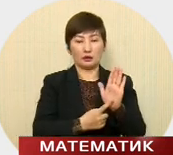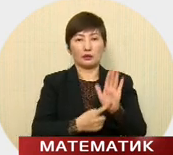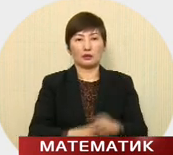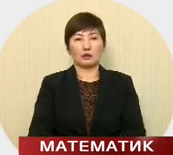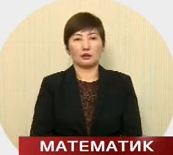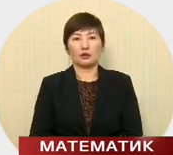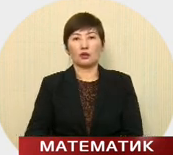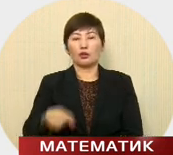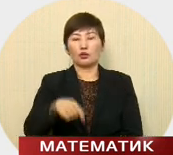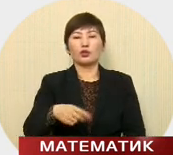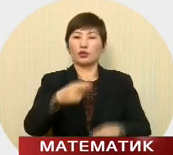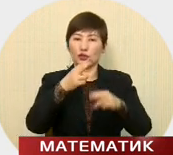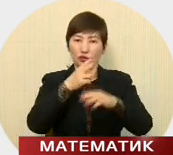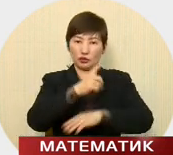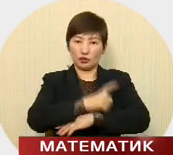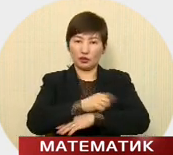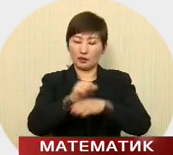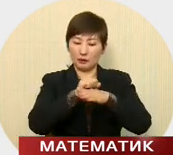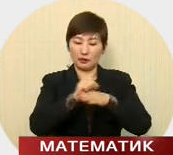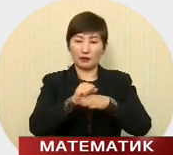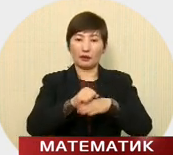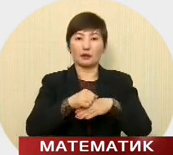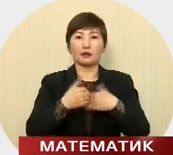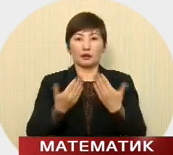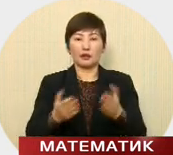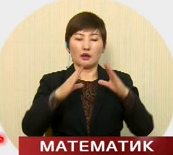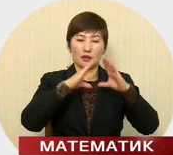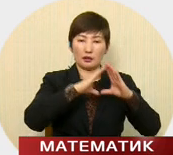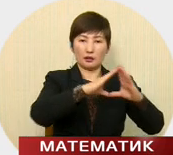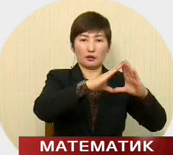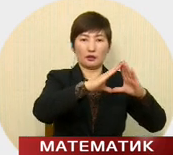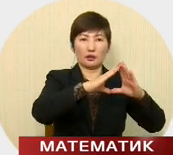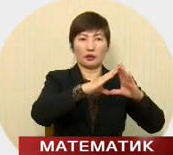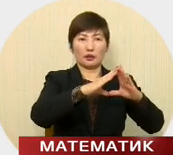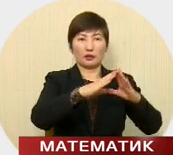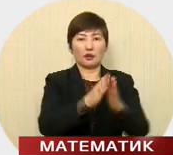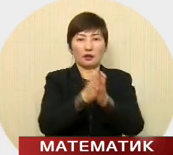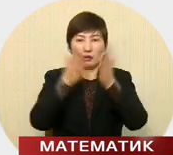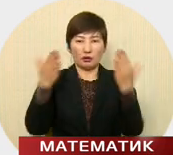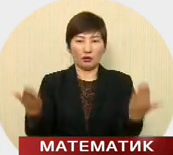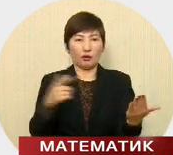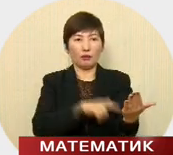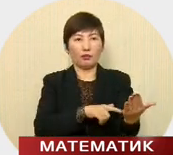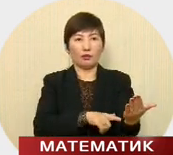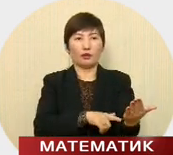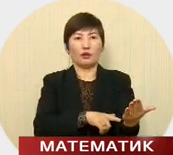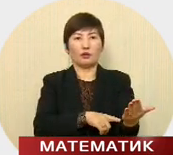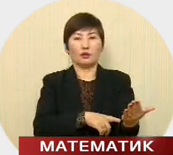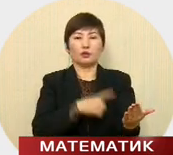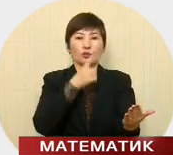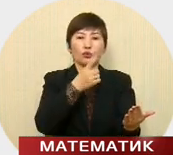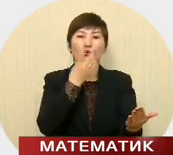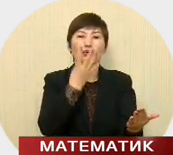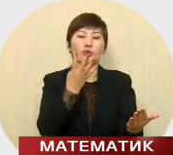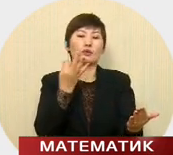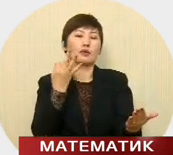За ингээд өнөөдрийн үдсэн хичээлээ баттгаад, за гэртээ 2019 оны сурах бичгийн